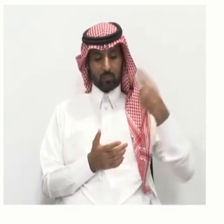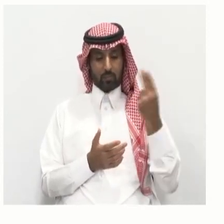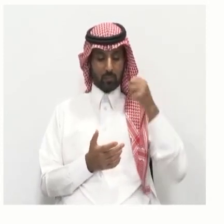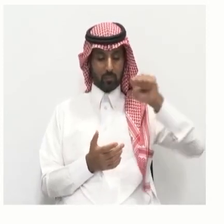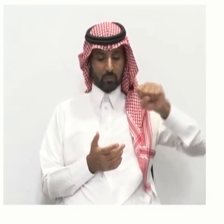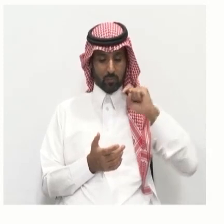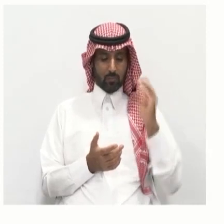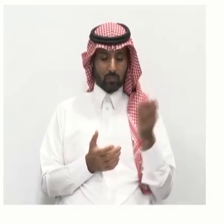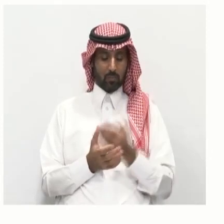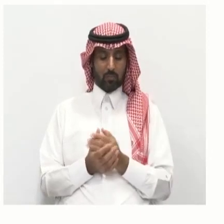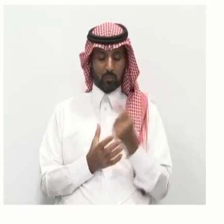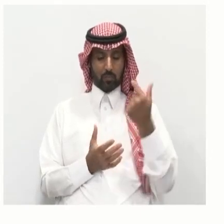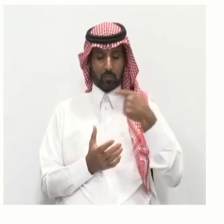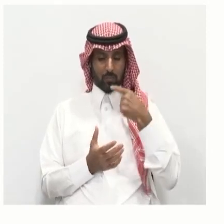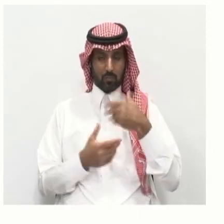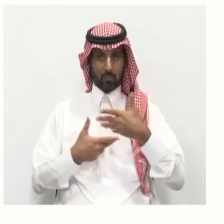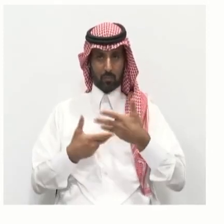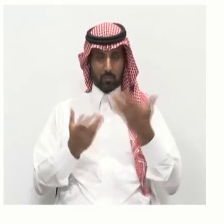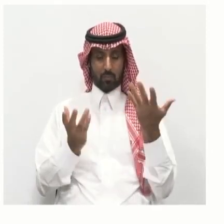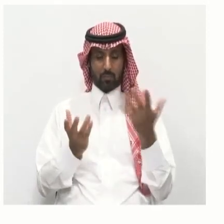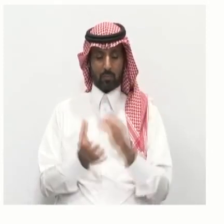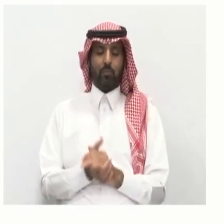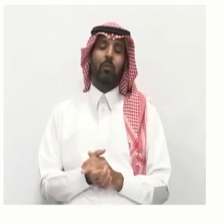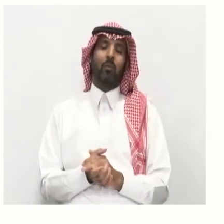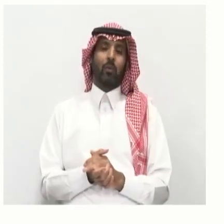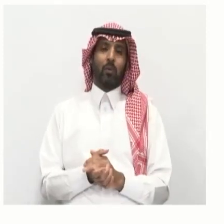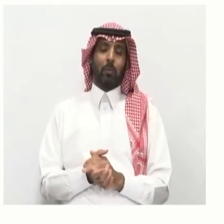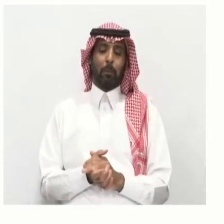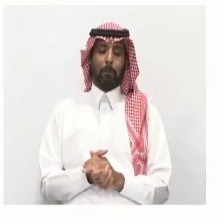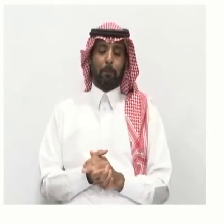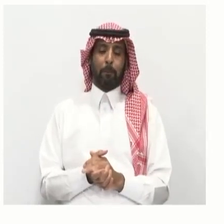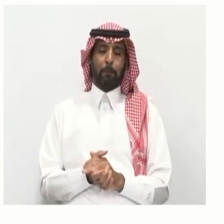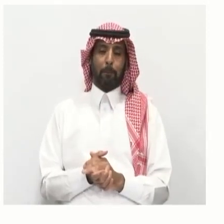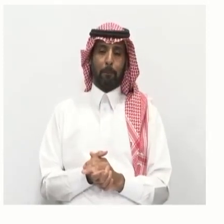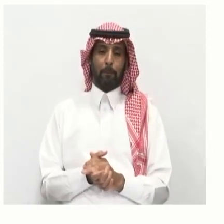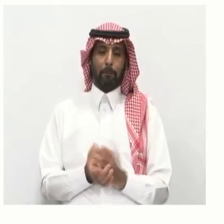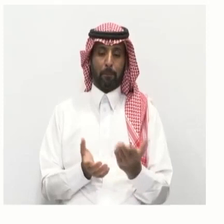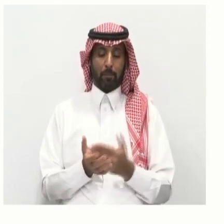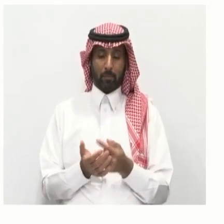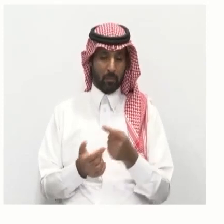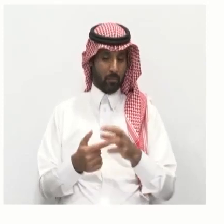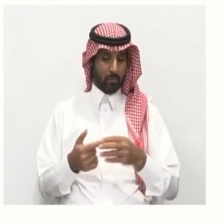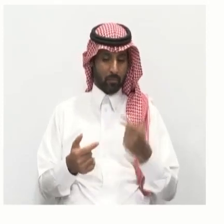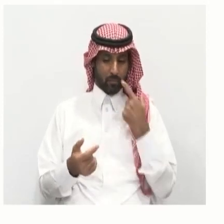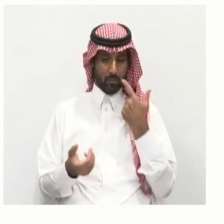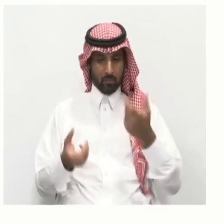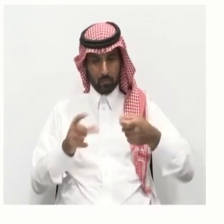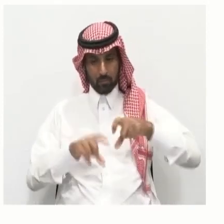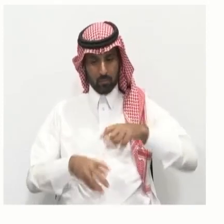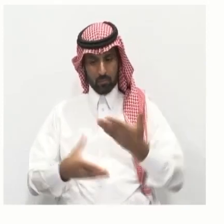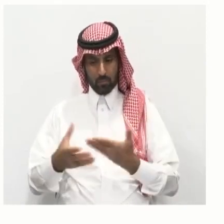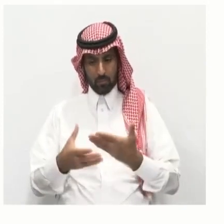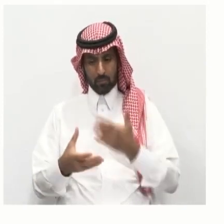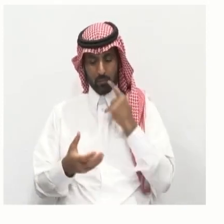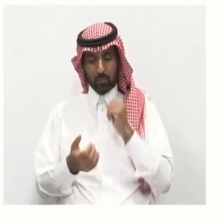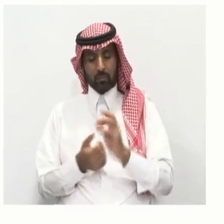الهيدروجين اللي رمزه اتش2 اس هذا بالنسبه لايش بالنسبه لناتج التفاعل ما بين